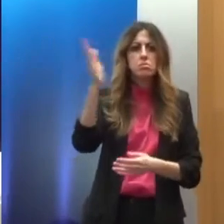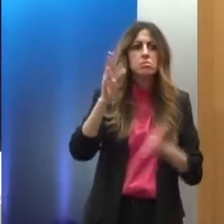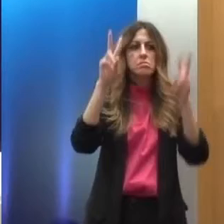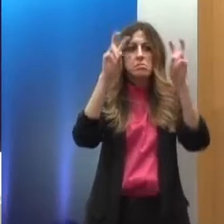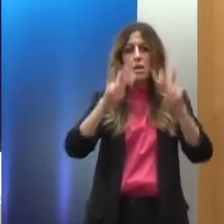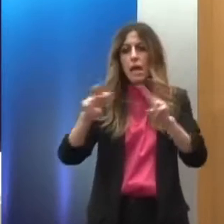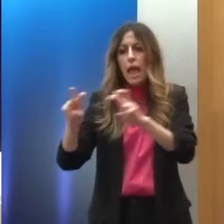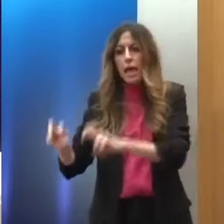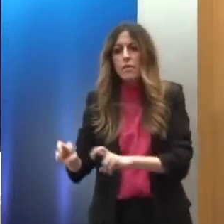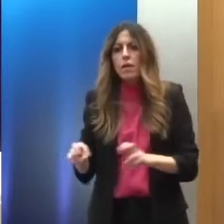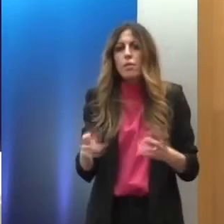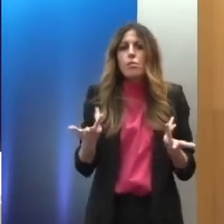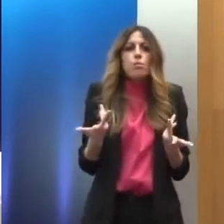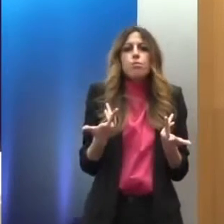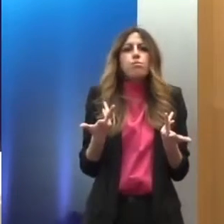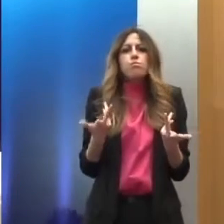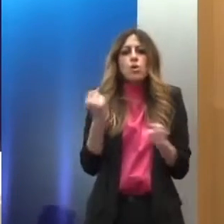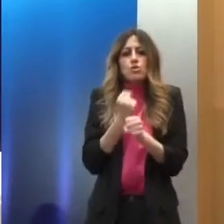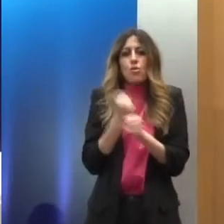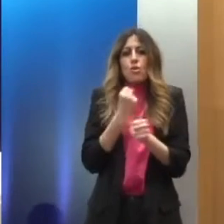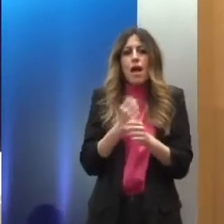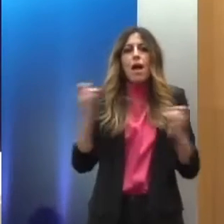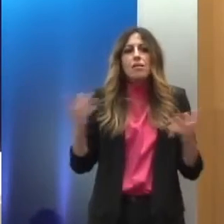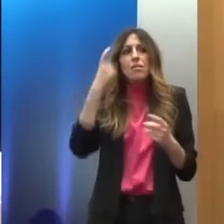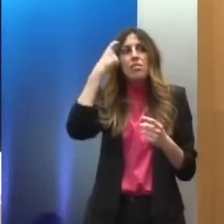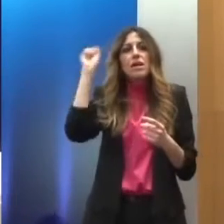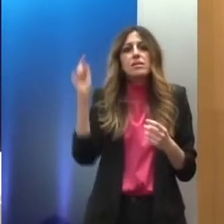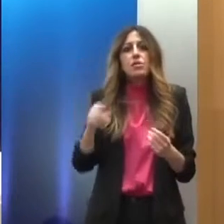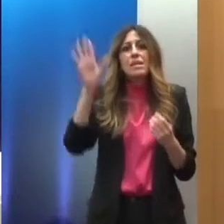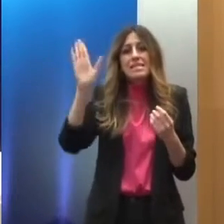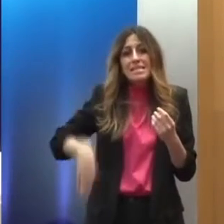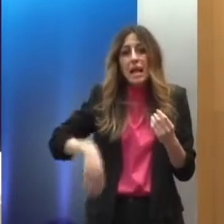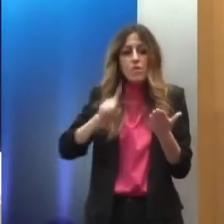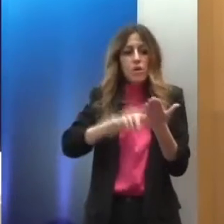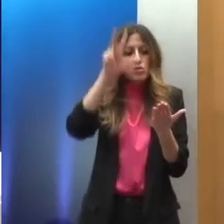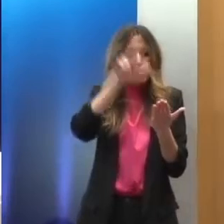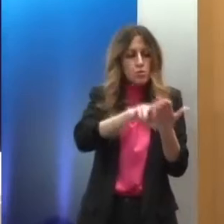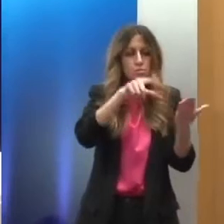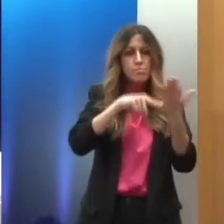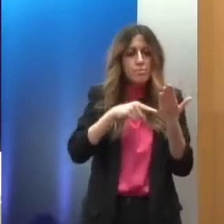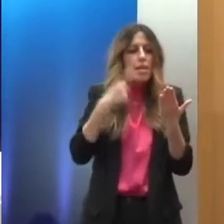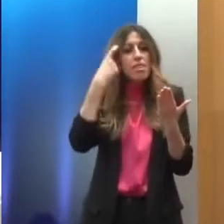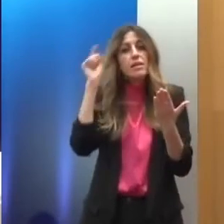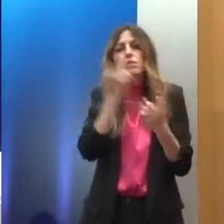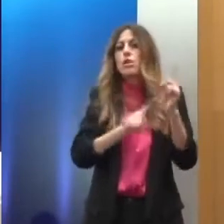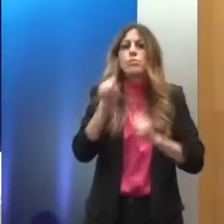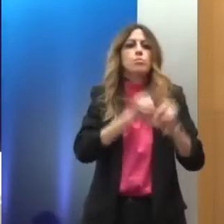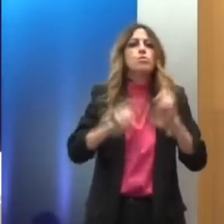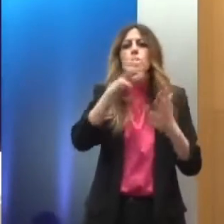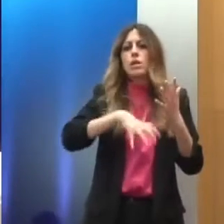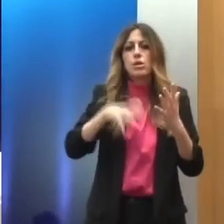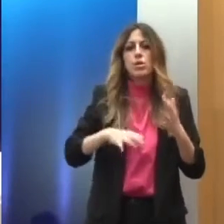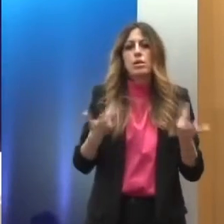είναι ο τελευταίος νόμος ο οποίος έχει υιοθετηθεί. Άρα, λοιπόν, οι εκστρατείες ενημέρωσης είναι πάρα πολύ σημαντικές, καμιά φορά και